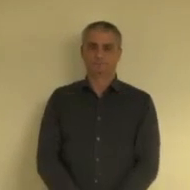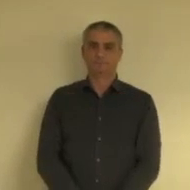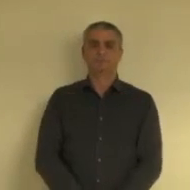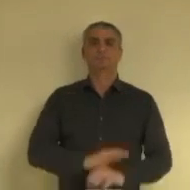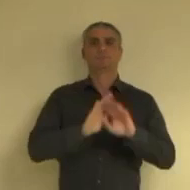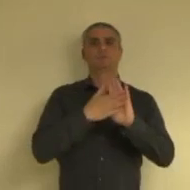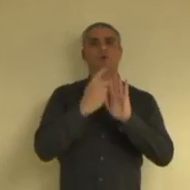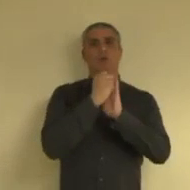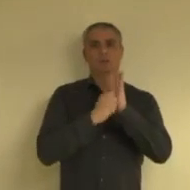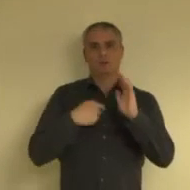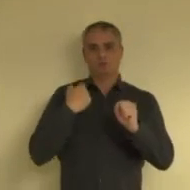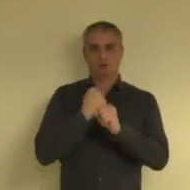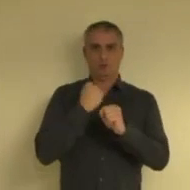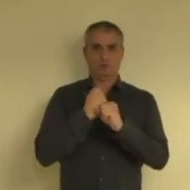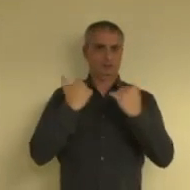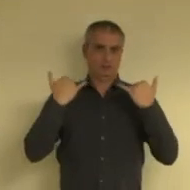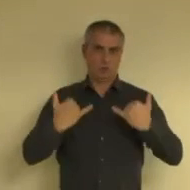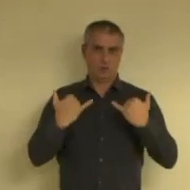כל התקנות שאנחנו עשינו היום